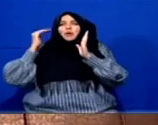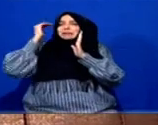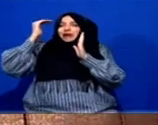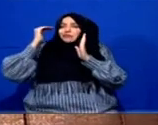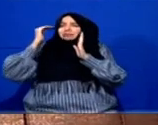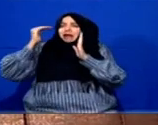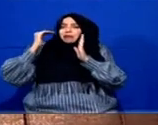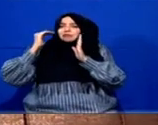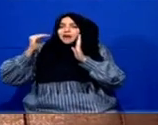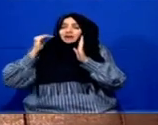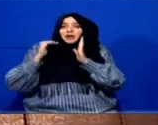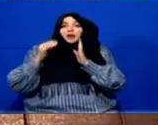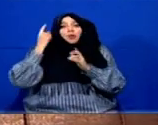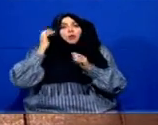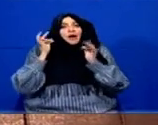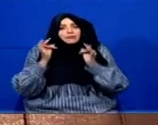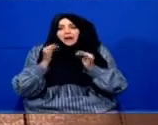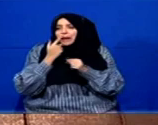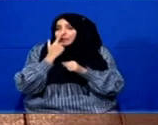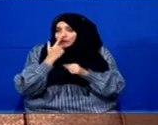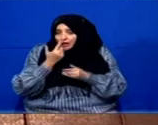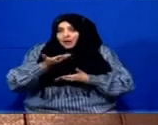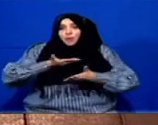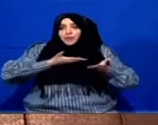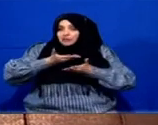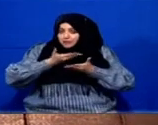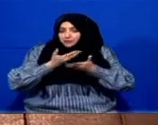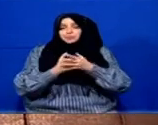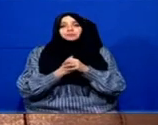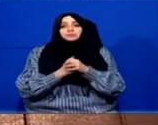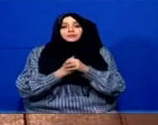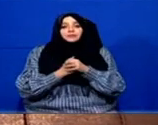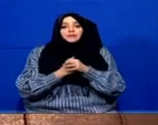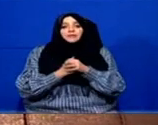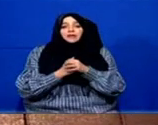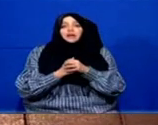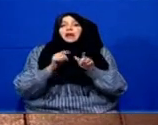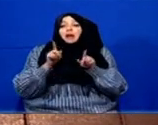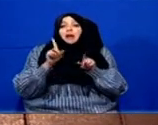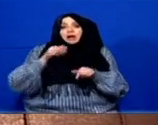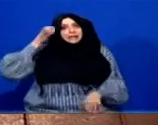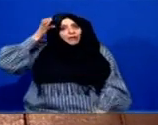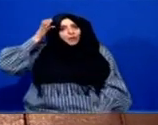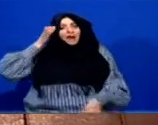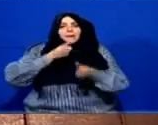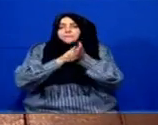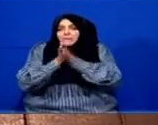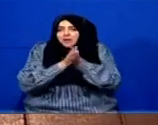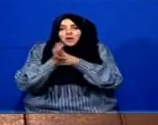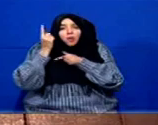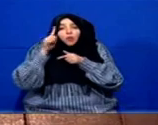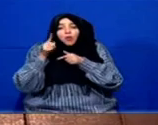مجالي العبادات والمعاملات اجتهد علمائنا في